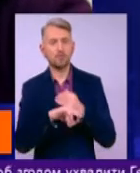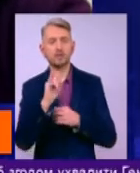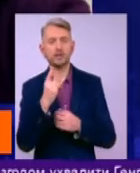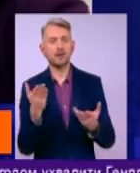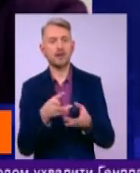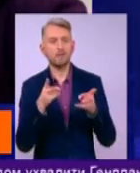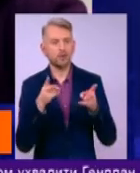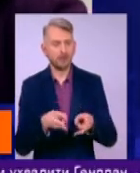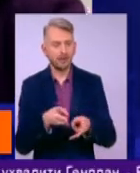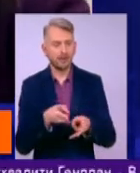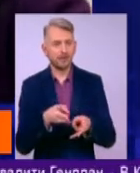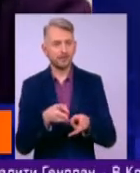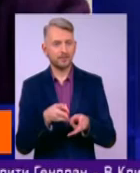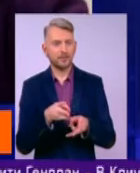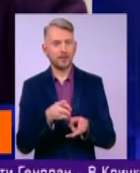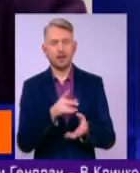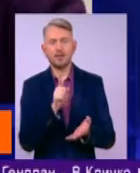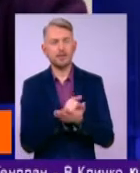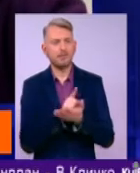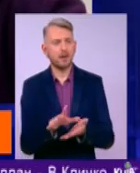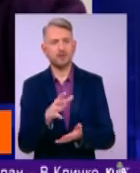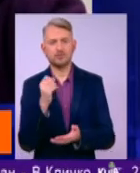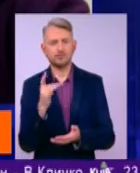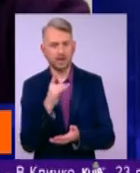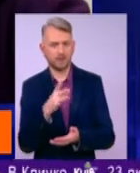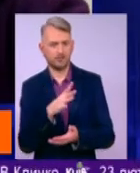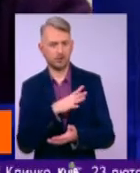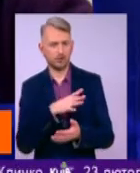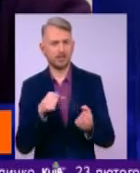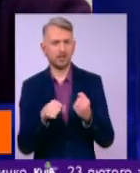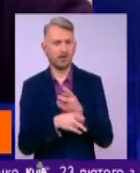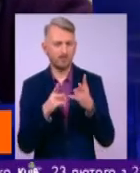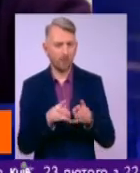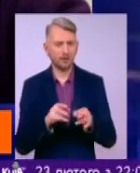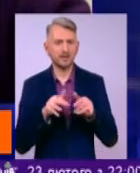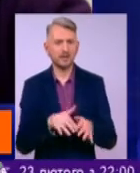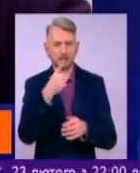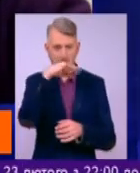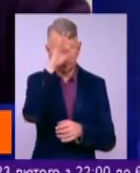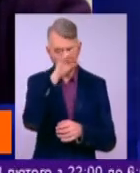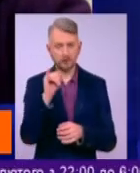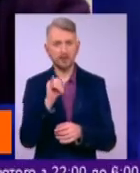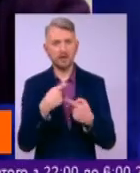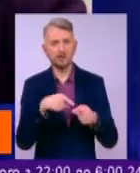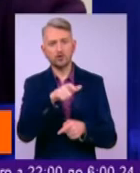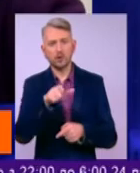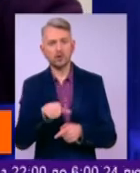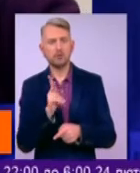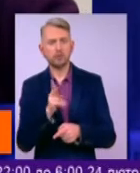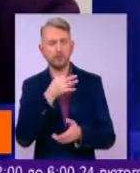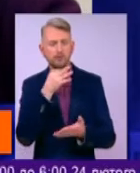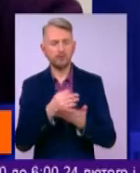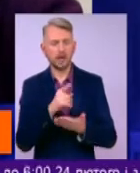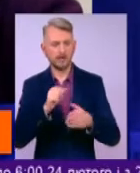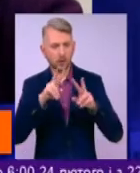яка постраждала, не має ще раз бути травмована діями правоохоронців та інших осіб, які відповідальні